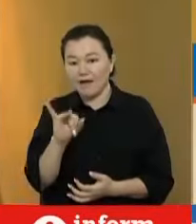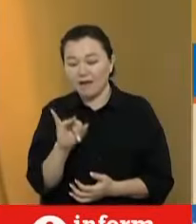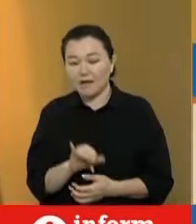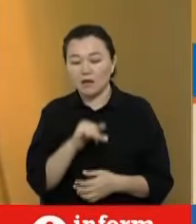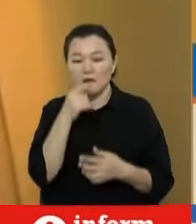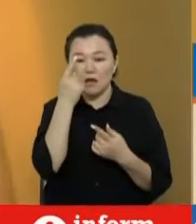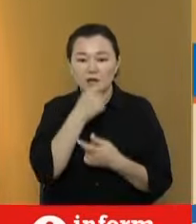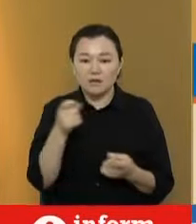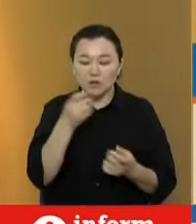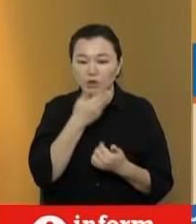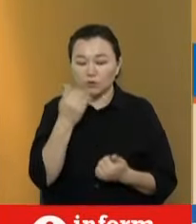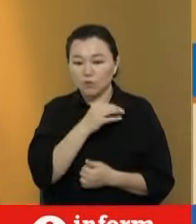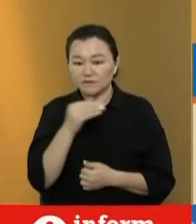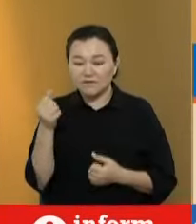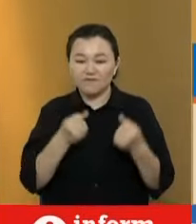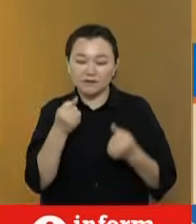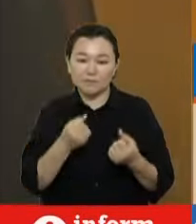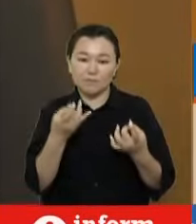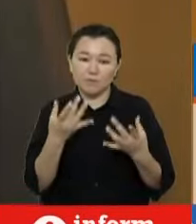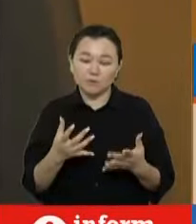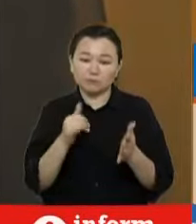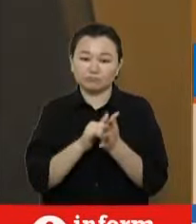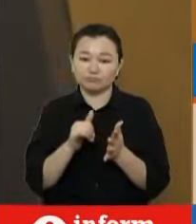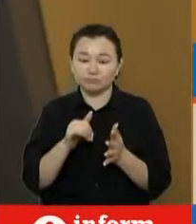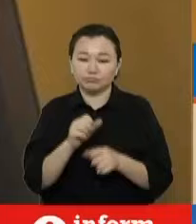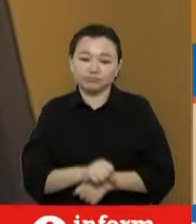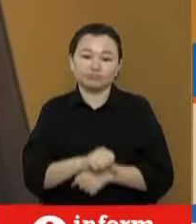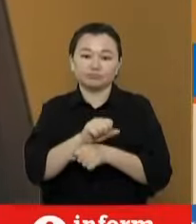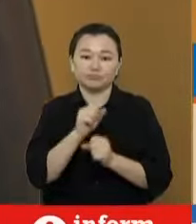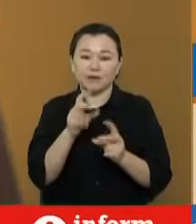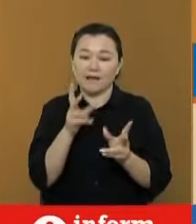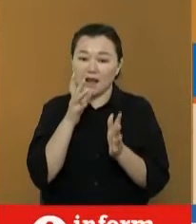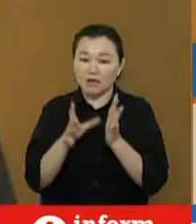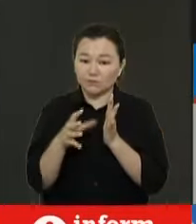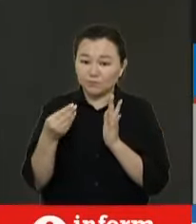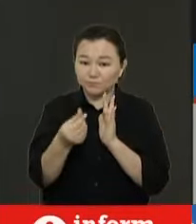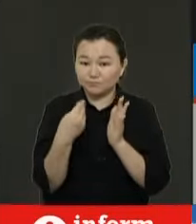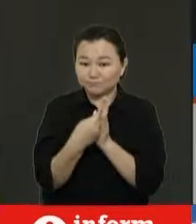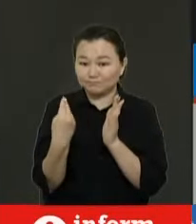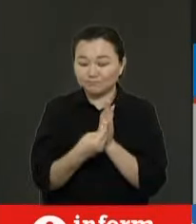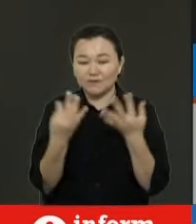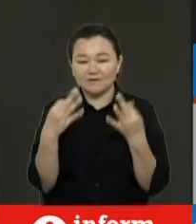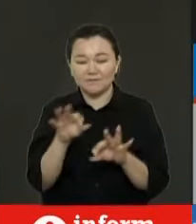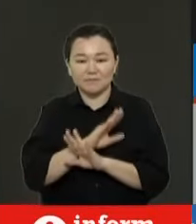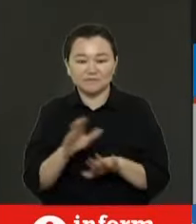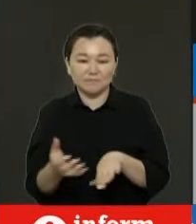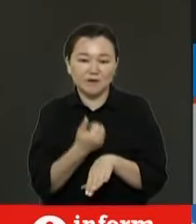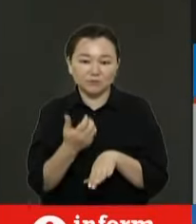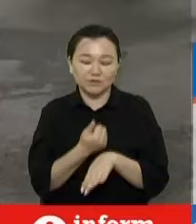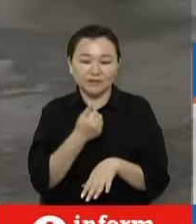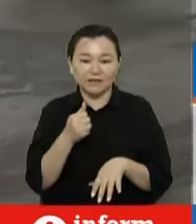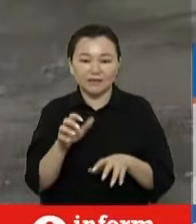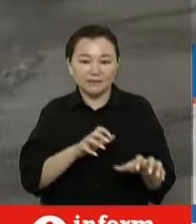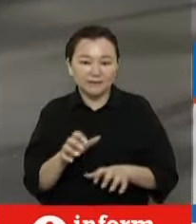неофициальной информации, водители попросту устроили саботаж, так как электронная система оплаты не позволяет получать